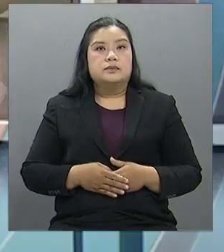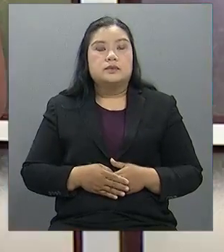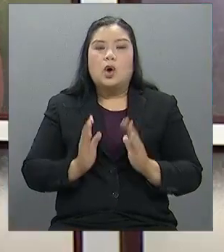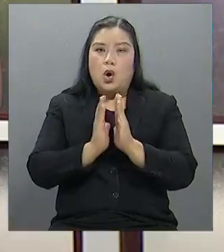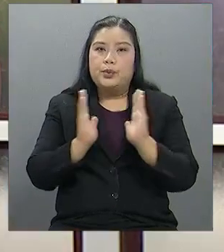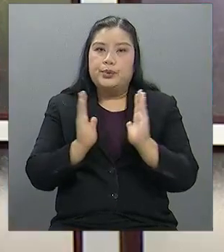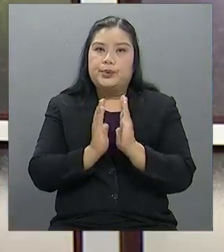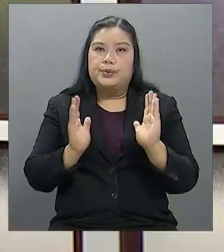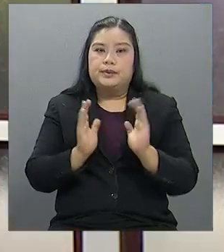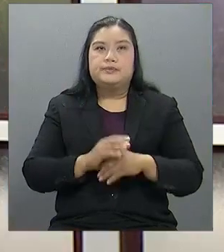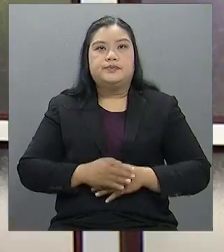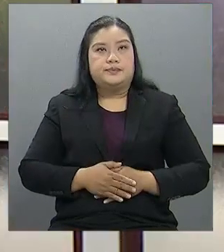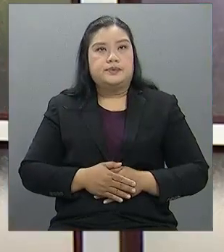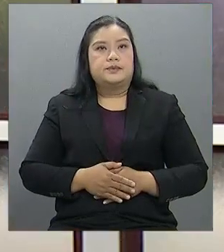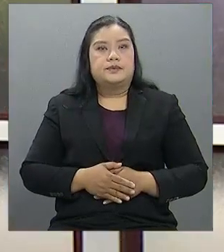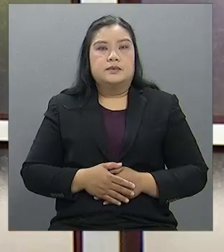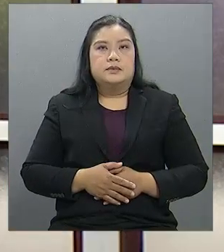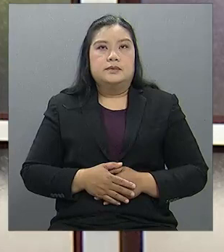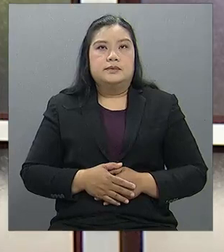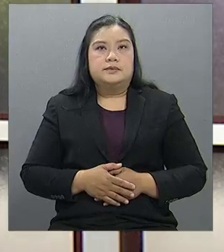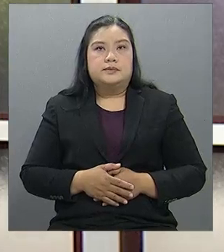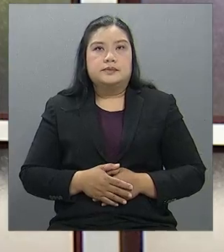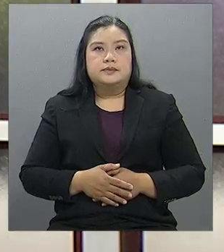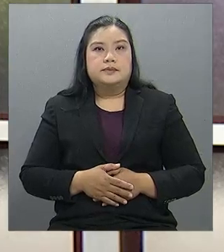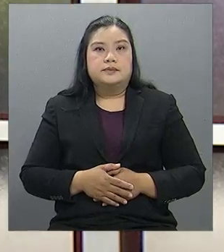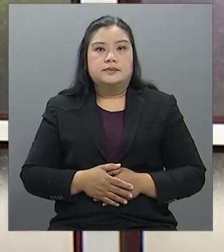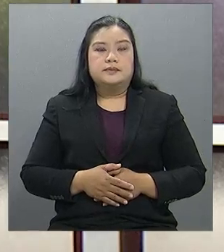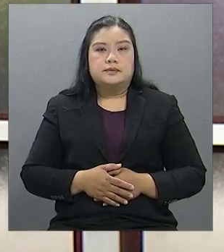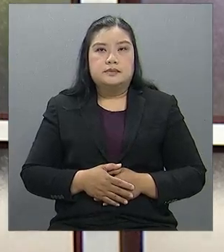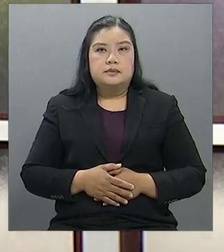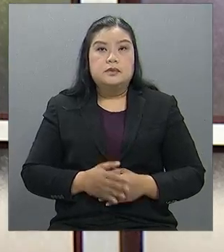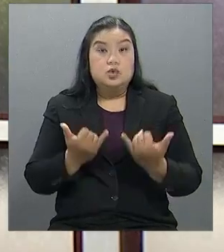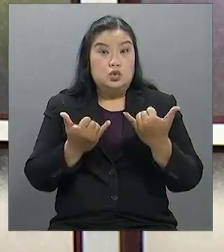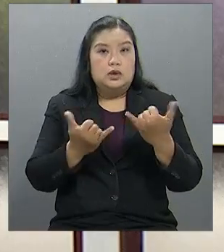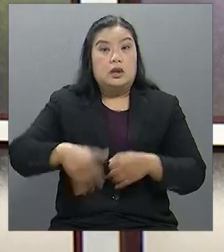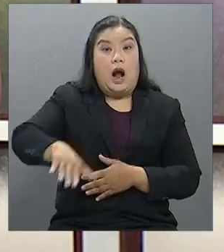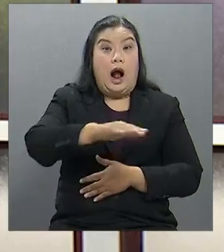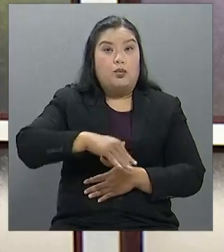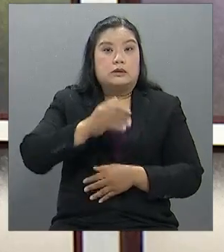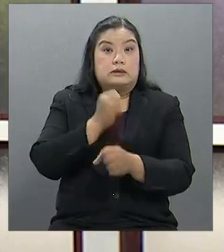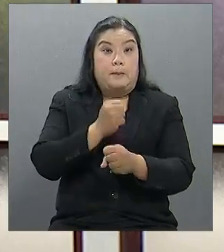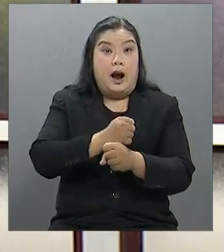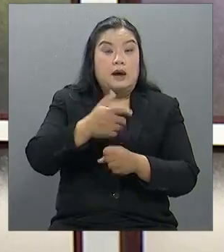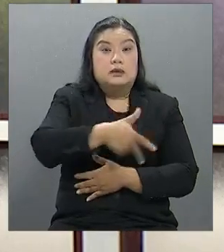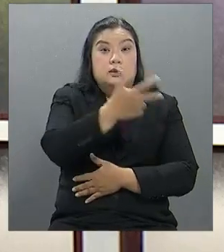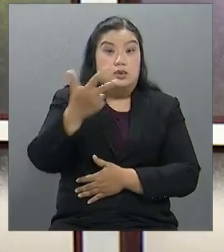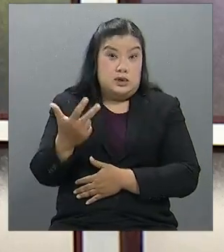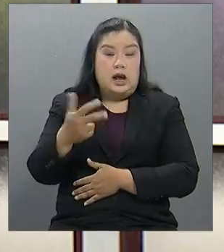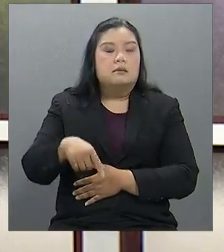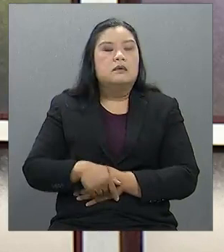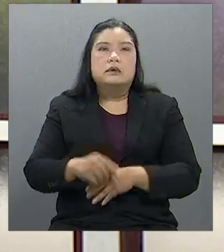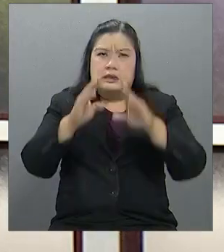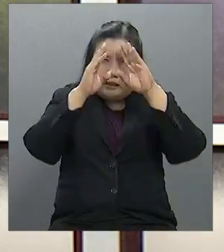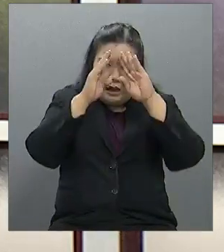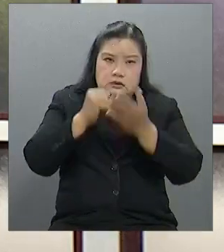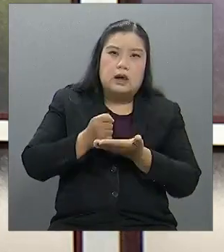สวัสดีค่ะนี่แหละค่ะก็เป็นความตั้งใจนะคะทีมข่าวเราก็บุกไปถึงที่เชียงรายเลยนะคะไปทำข่าวกันที่นั่นเล